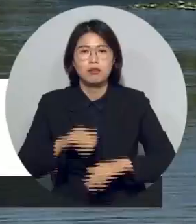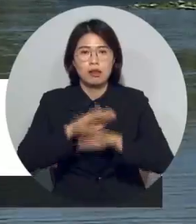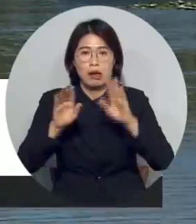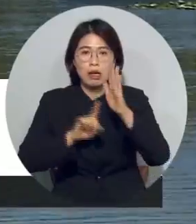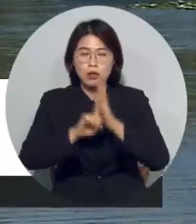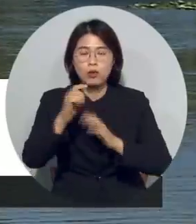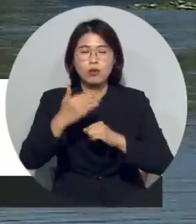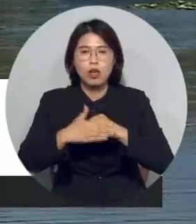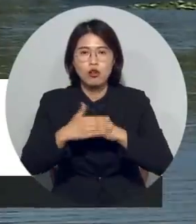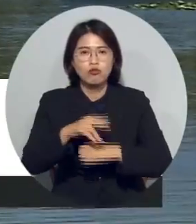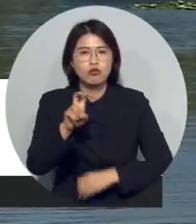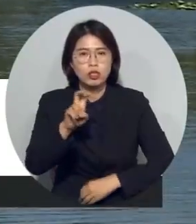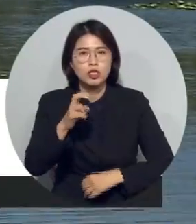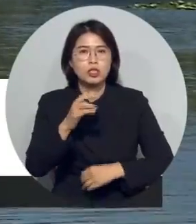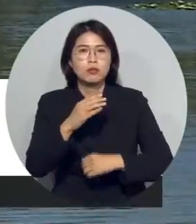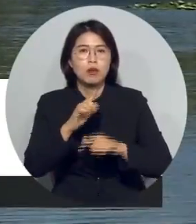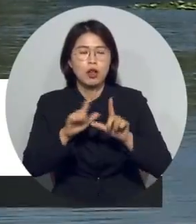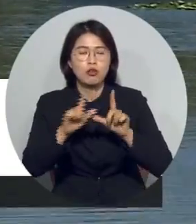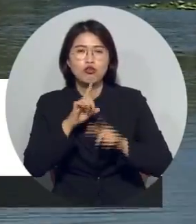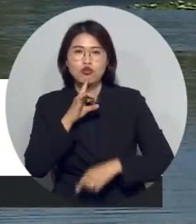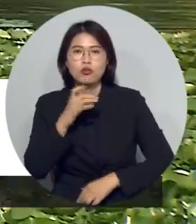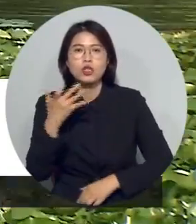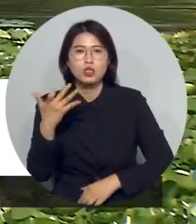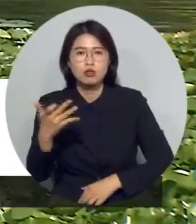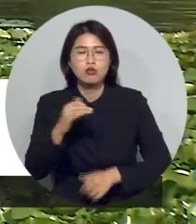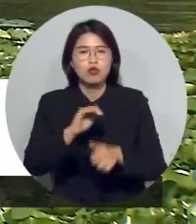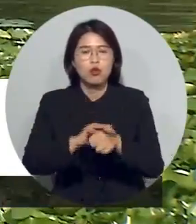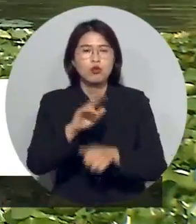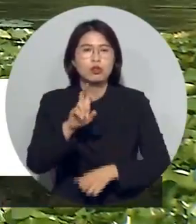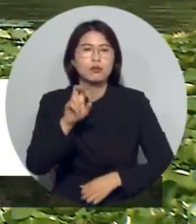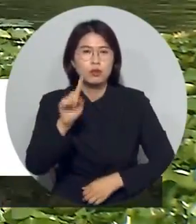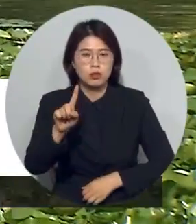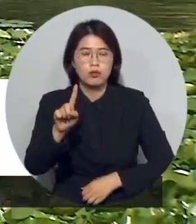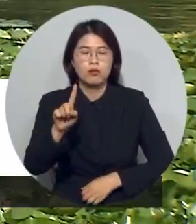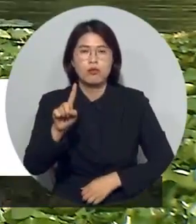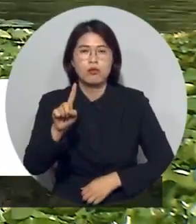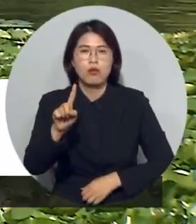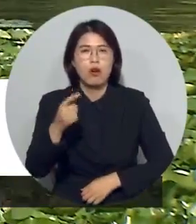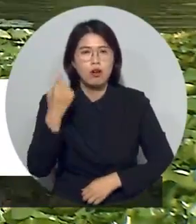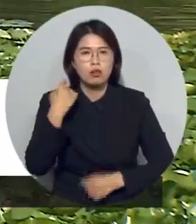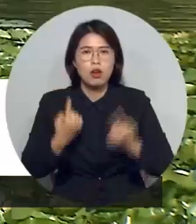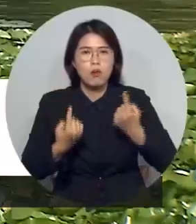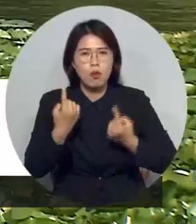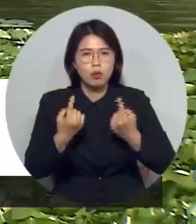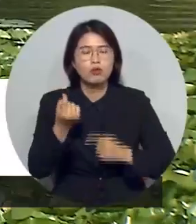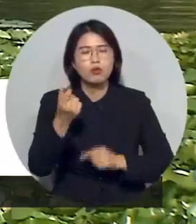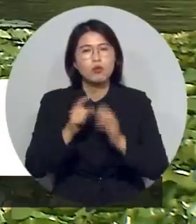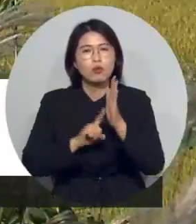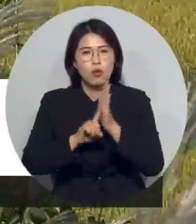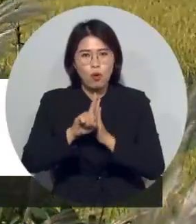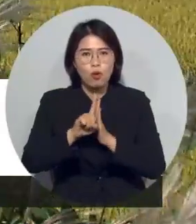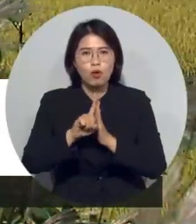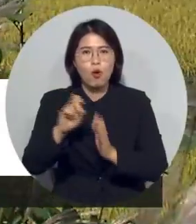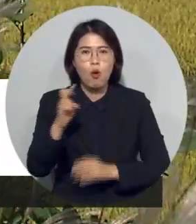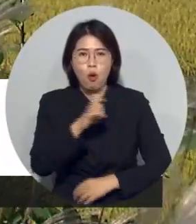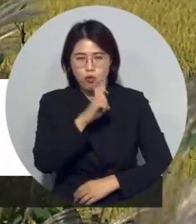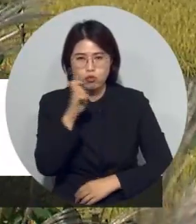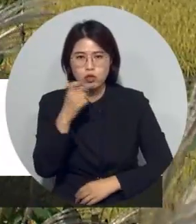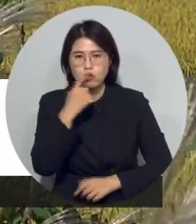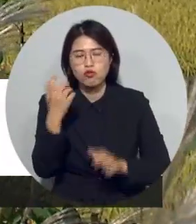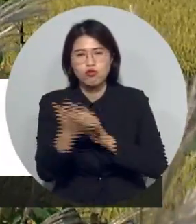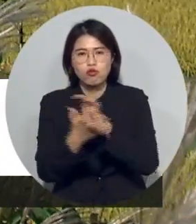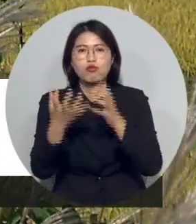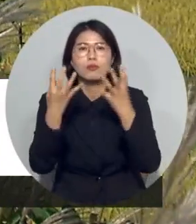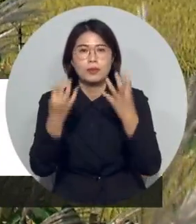해고 20도 안동과 구미 19도 경주 21 도 등으로 어제보다 조금 높겠습니다 여 오후부터는 구름이